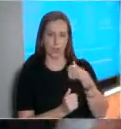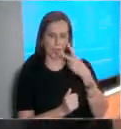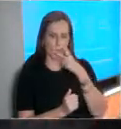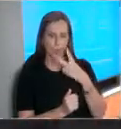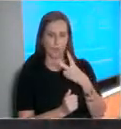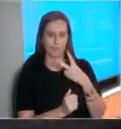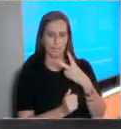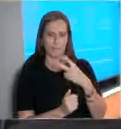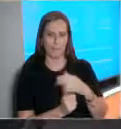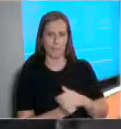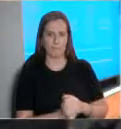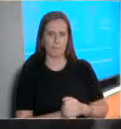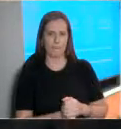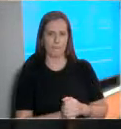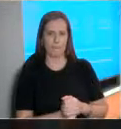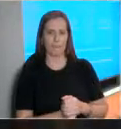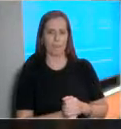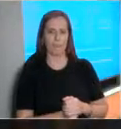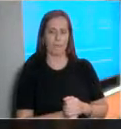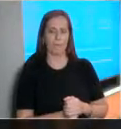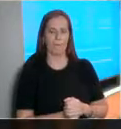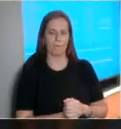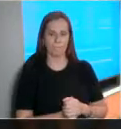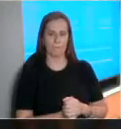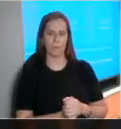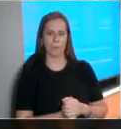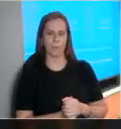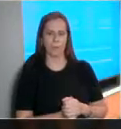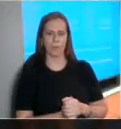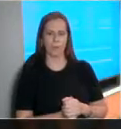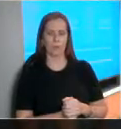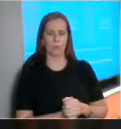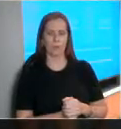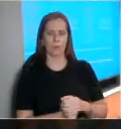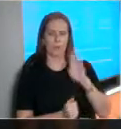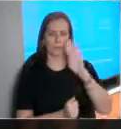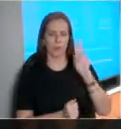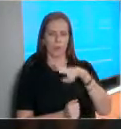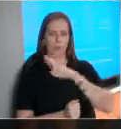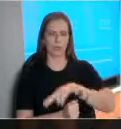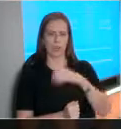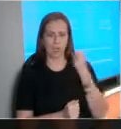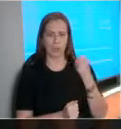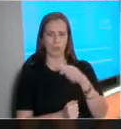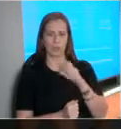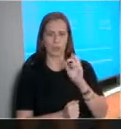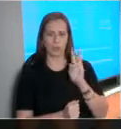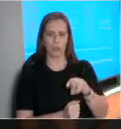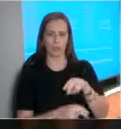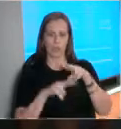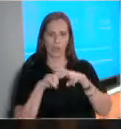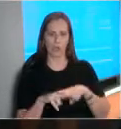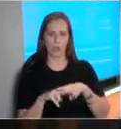רואה. לפי מה שאני רואה, יש לו כאילו, איך אומרים, אורך רוח חזק, והוא באמת יכול לשרוד